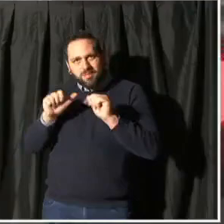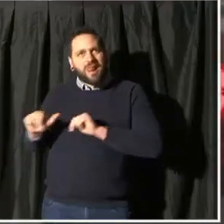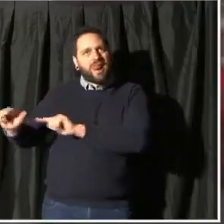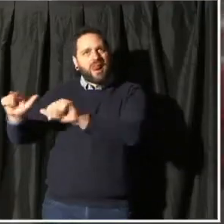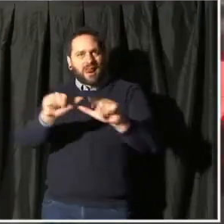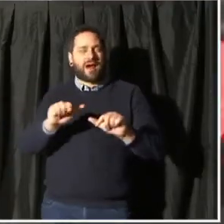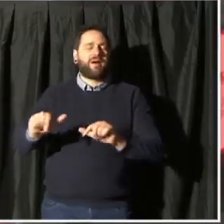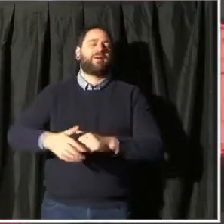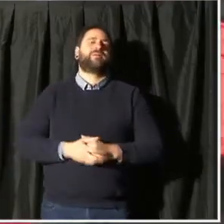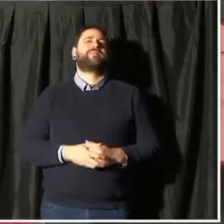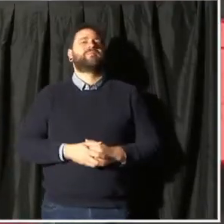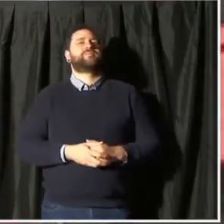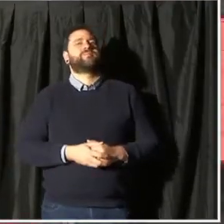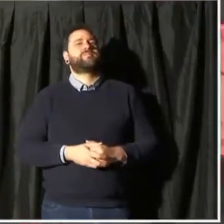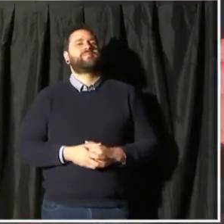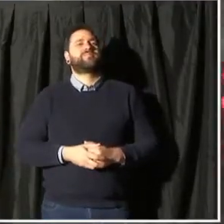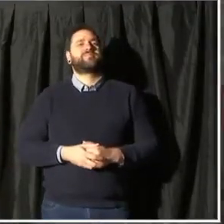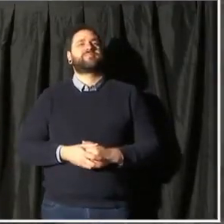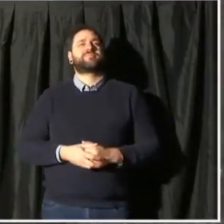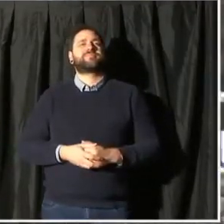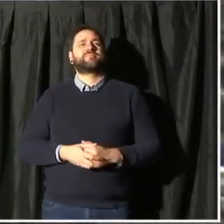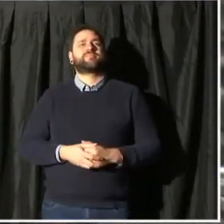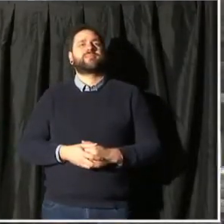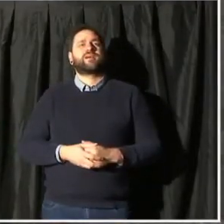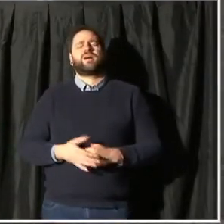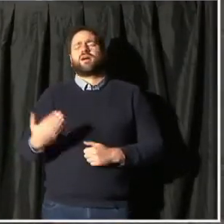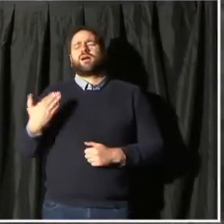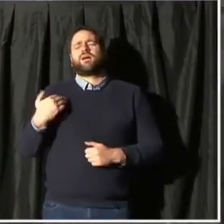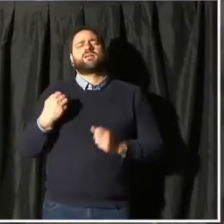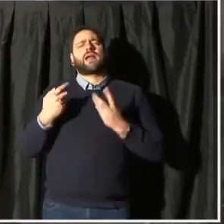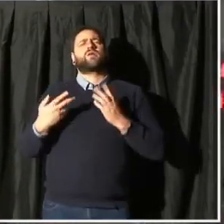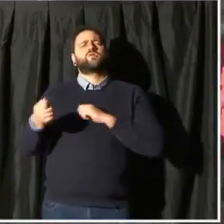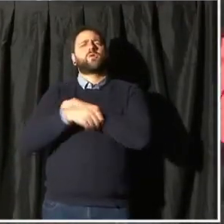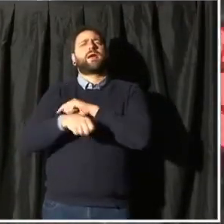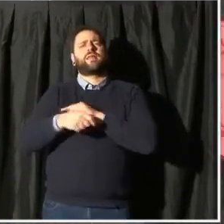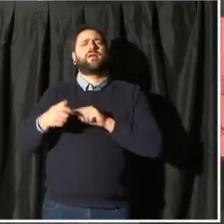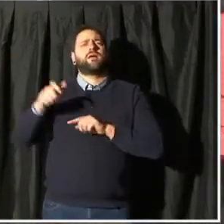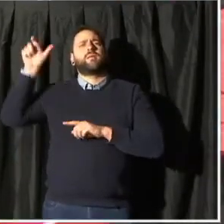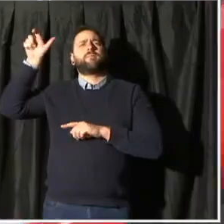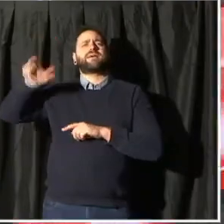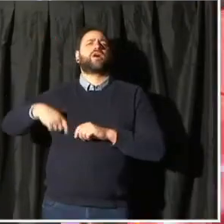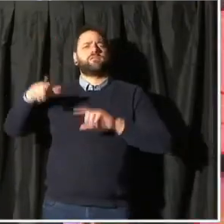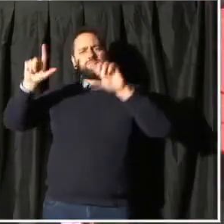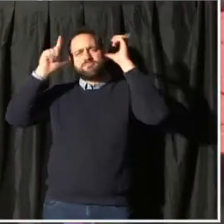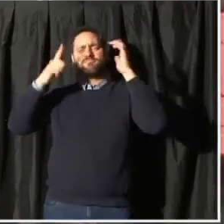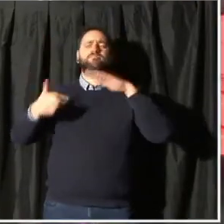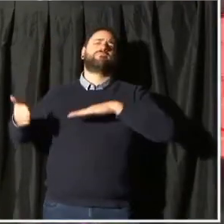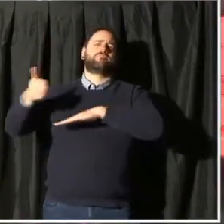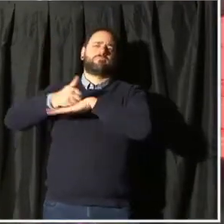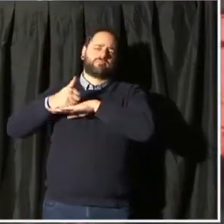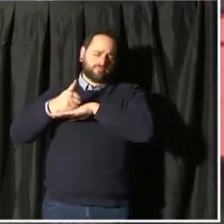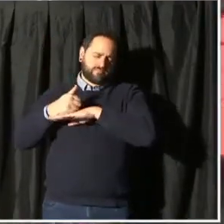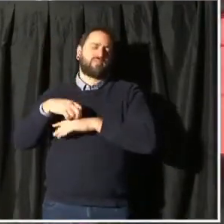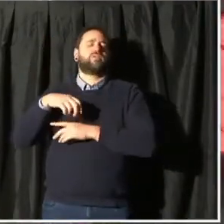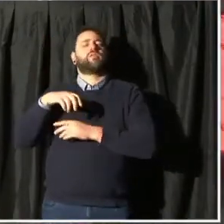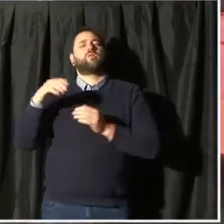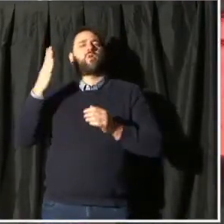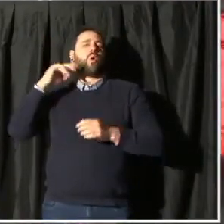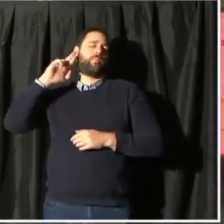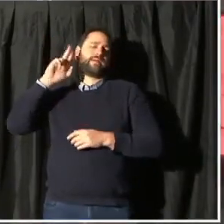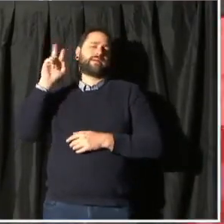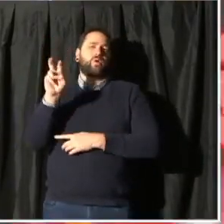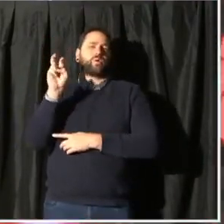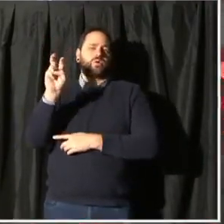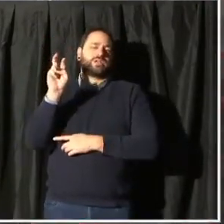il y à un responsable politique d'europe écologie les verts comme je suis aimable je ne vais pas donner son nom